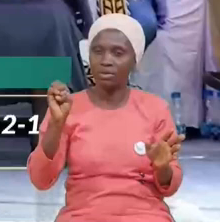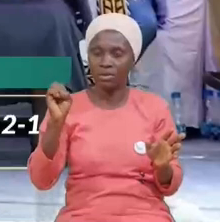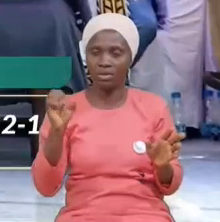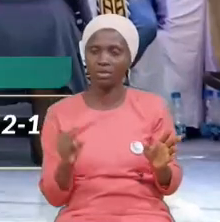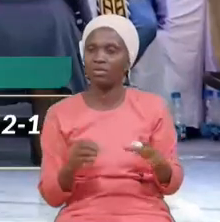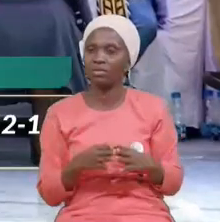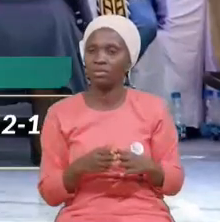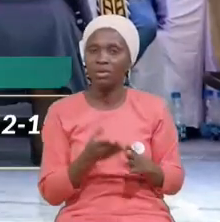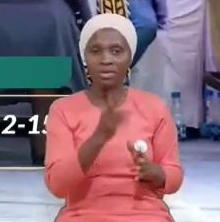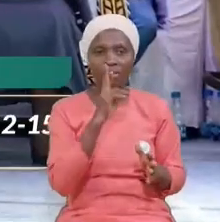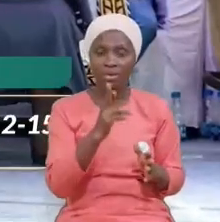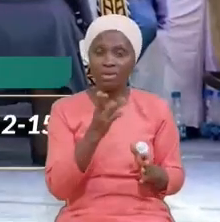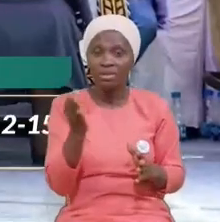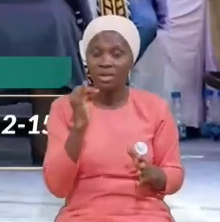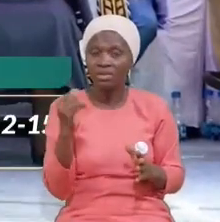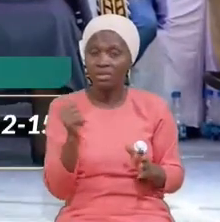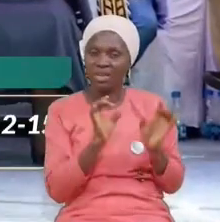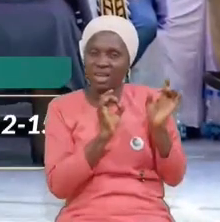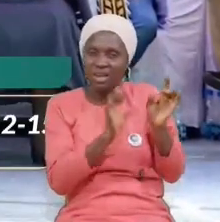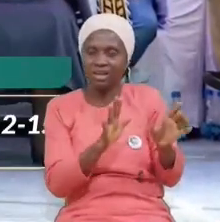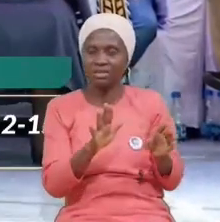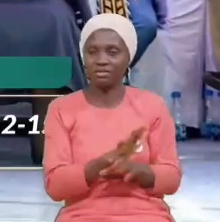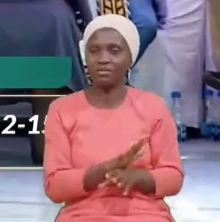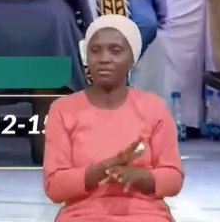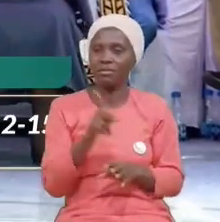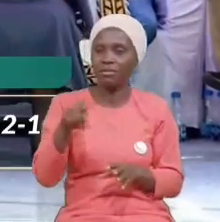Des propensions, tendances de haine